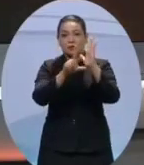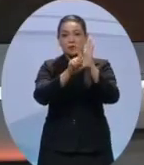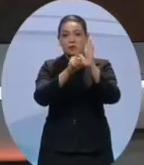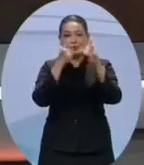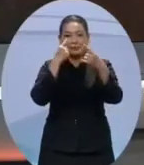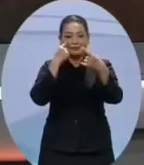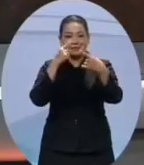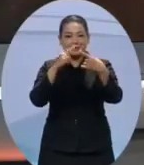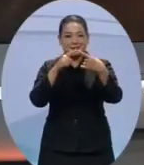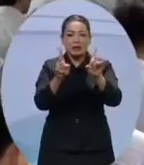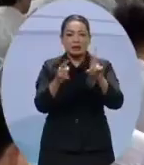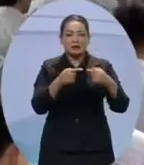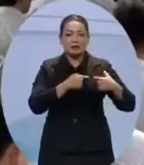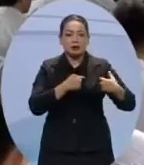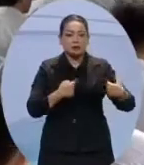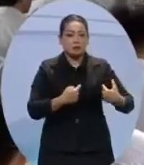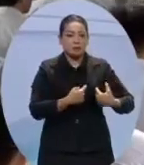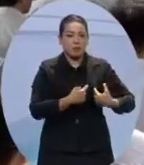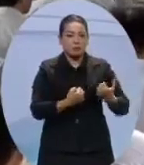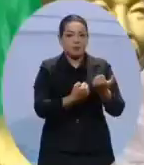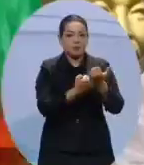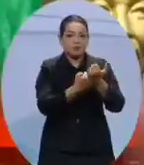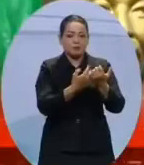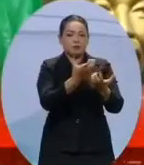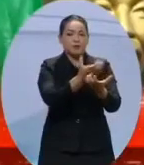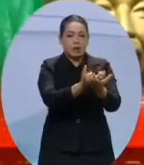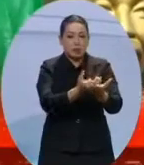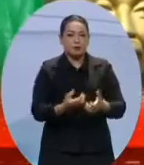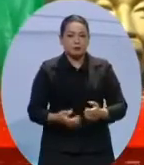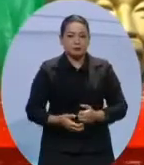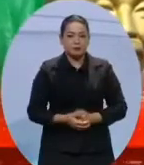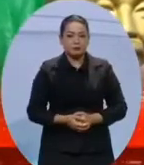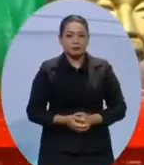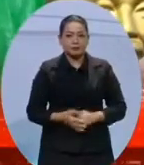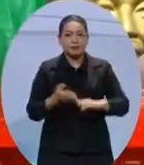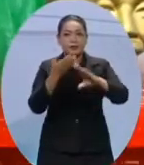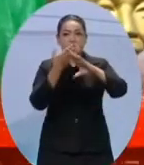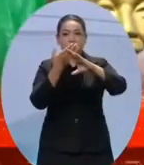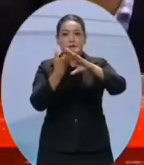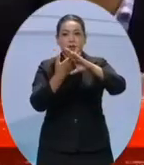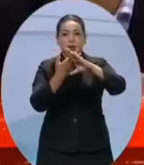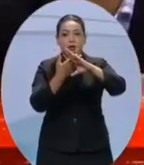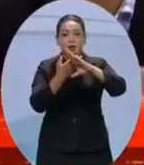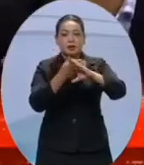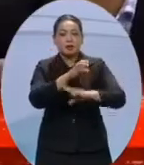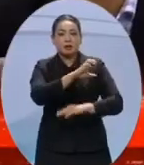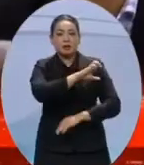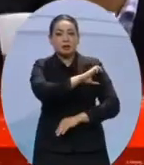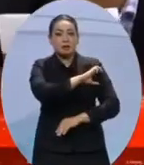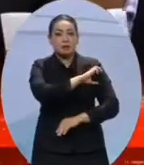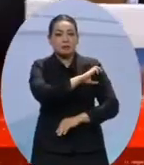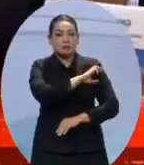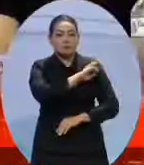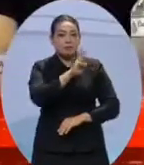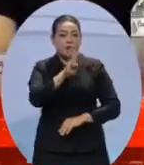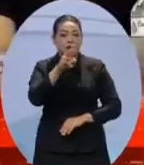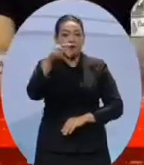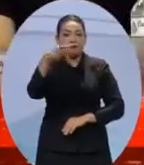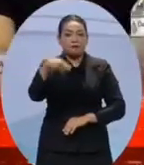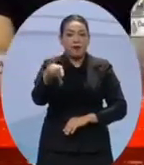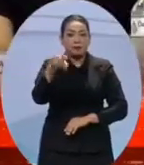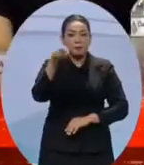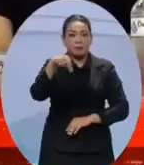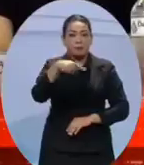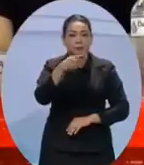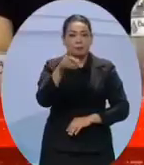có những nội dung sau. Trường Trung học cơ sở và Trung học phổ thông Phạm Ngũ Lão phối hợp với Báo Giáo dục Thành phố Hồ Chí Minh, Đại học Quốc